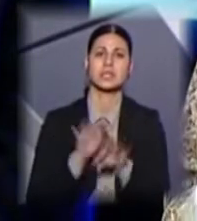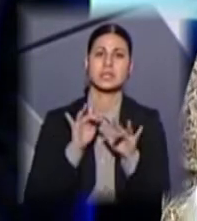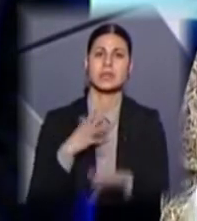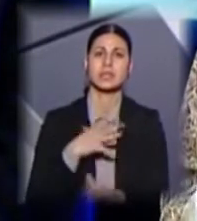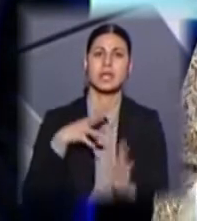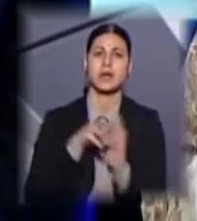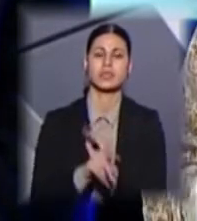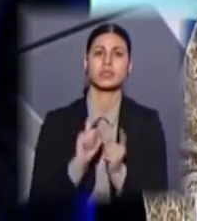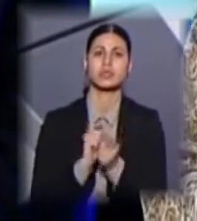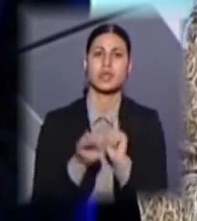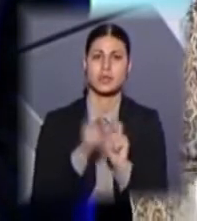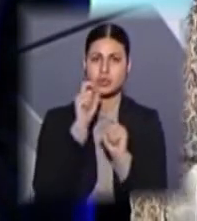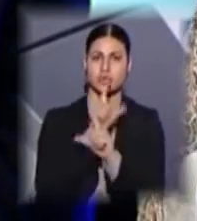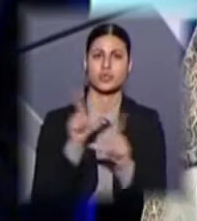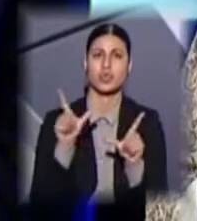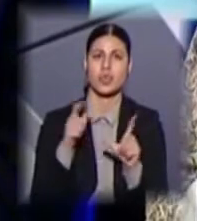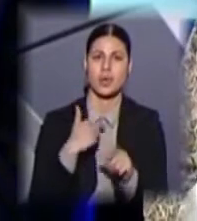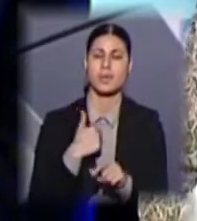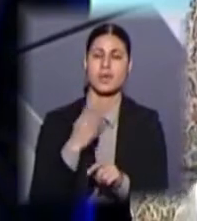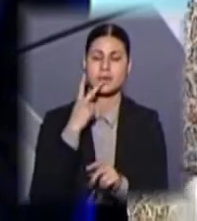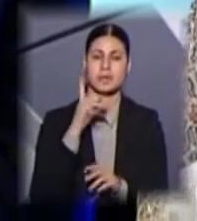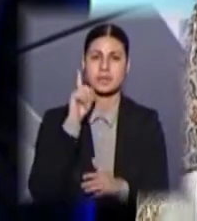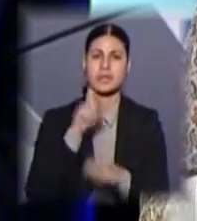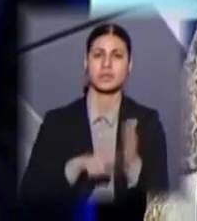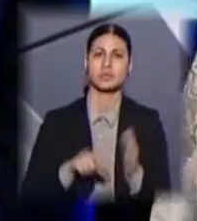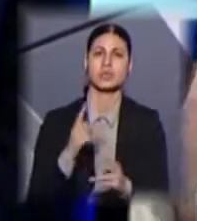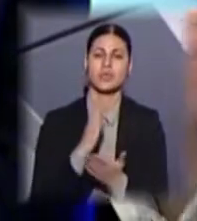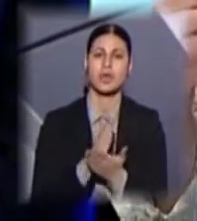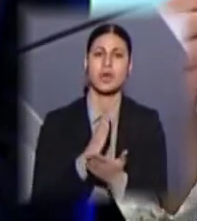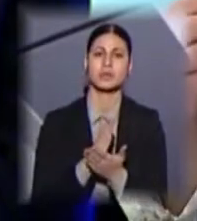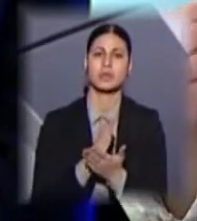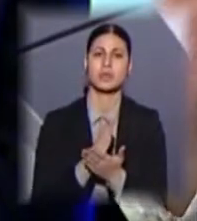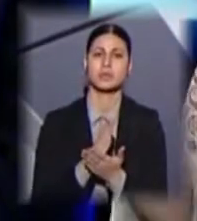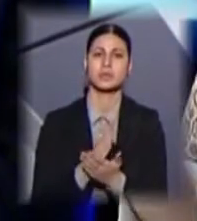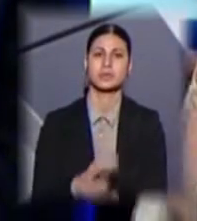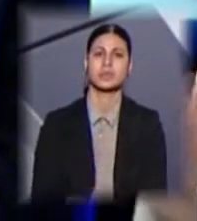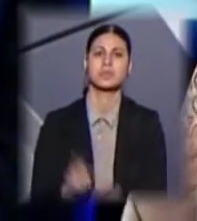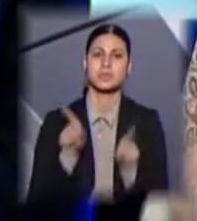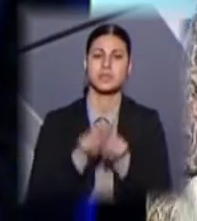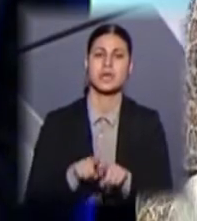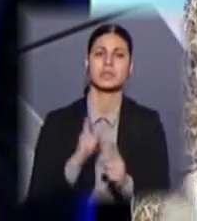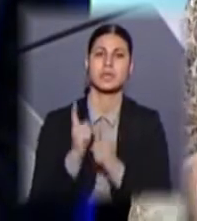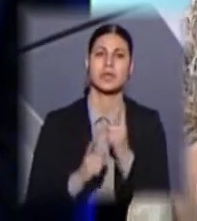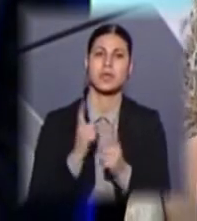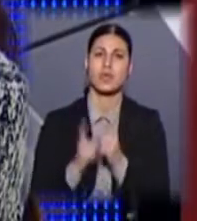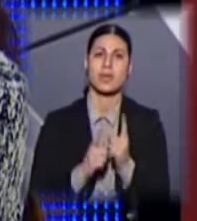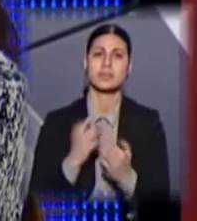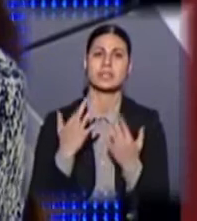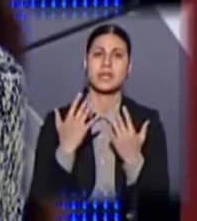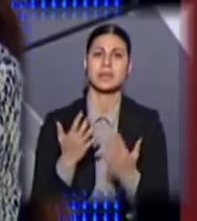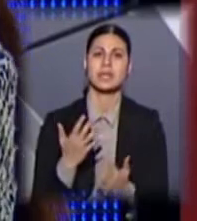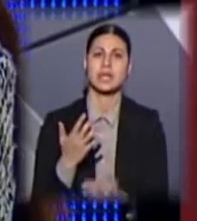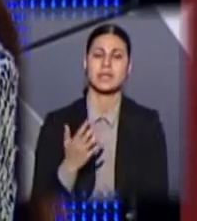არამედ სკოლა. მე ამაში ღრმად ვარ დარწმუნებული, არსებობს მსგავსი რეფორმების